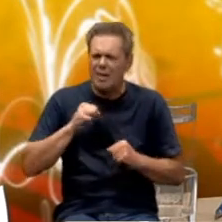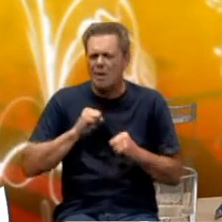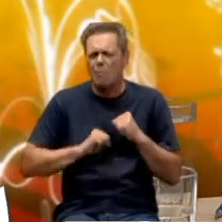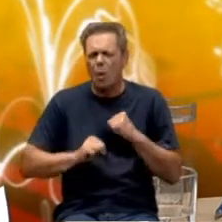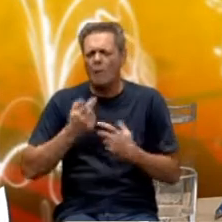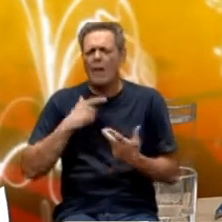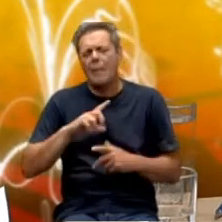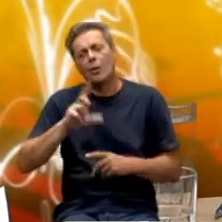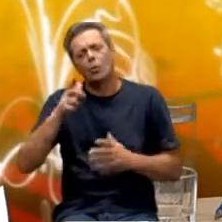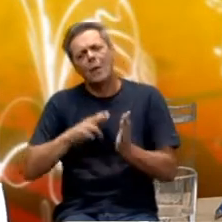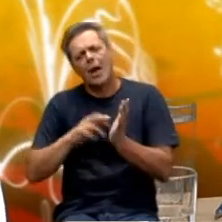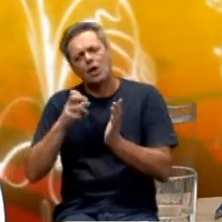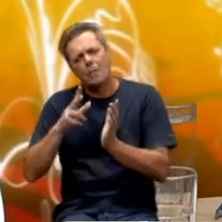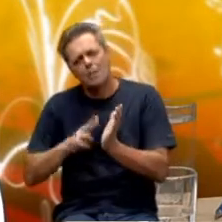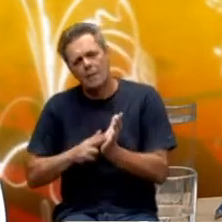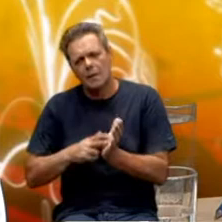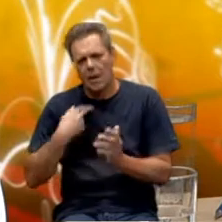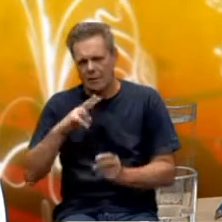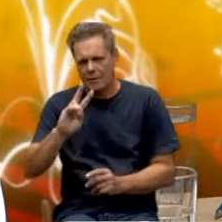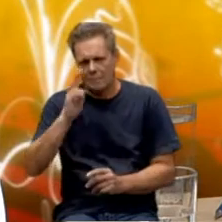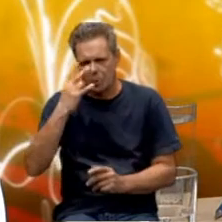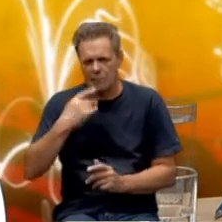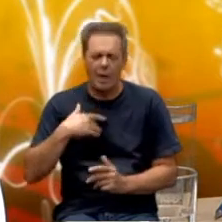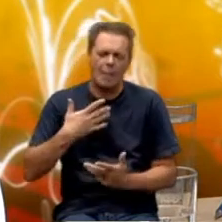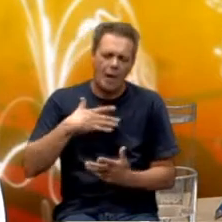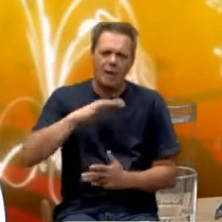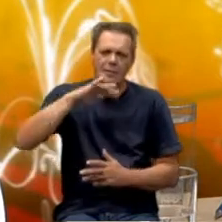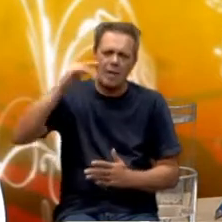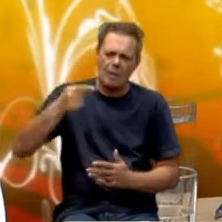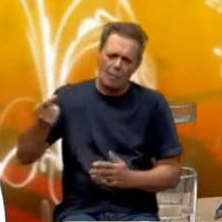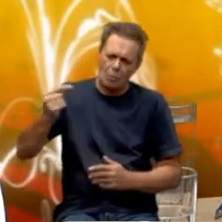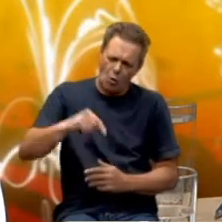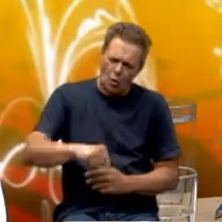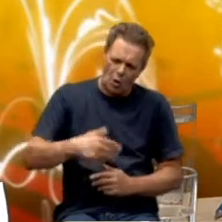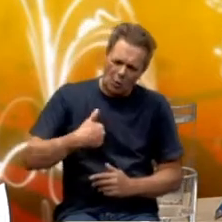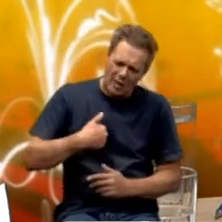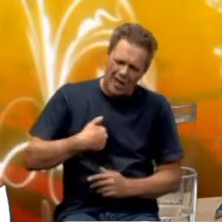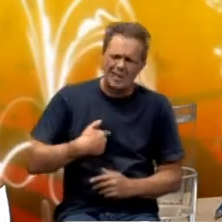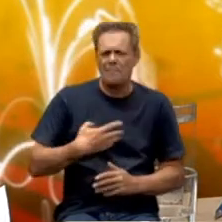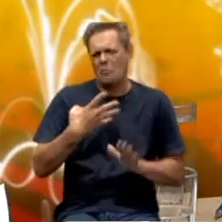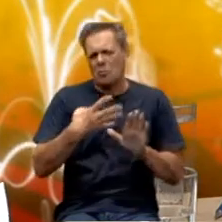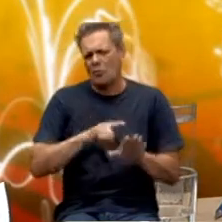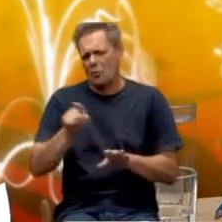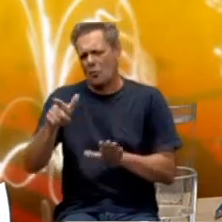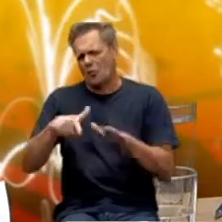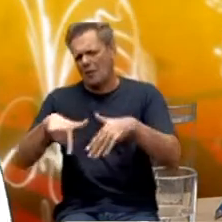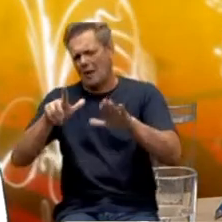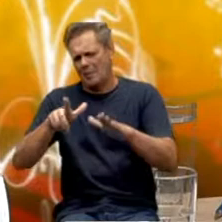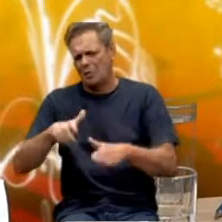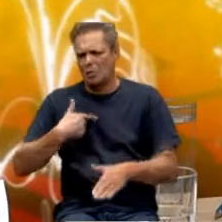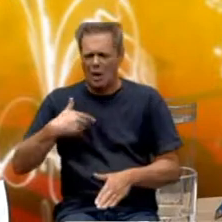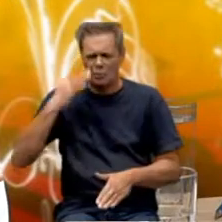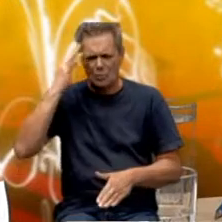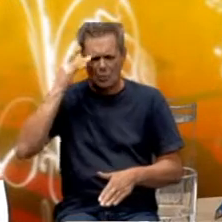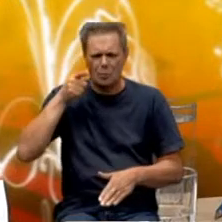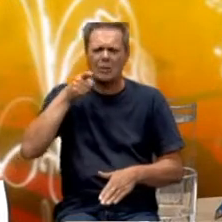drugi način. I ja sam vas pozvala na Sljeme. Dođite kod nas na Sljeme između 9. i 17. Pobrnut ću se